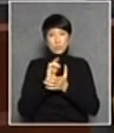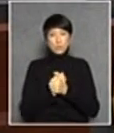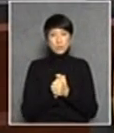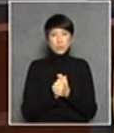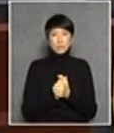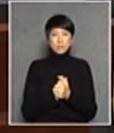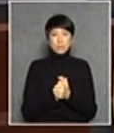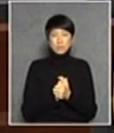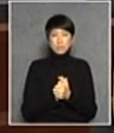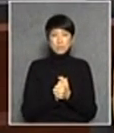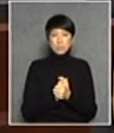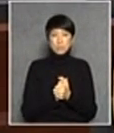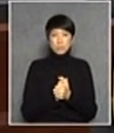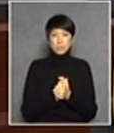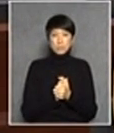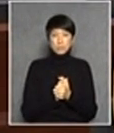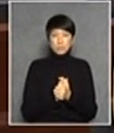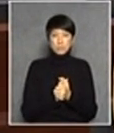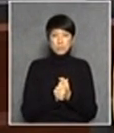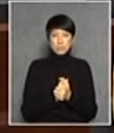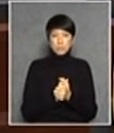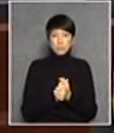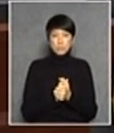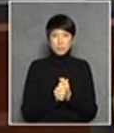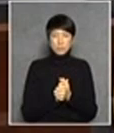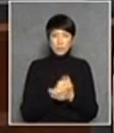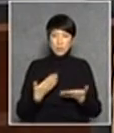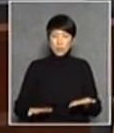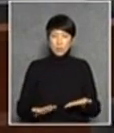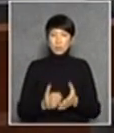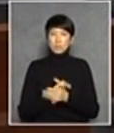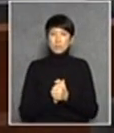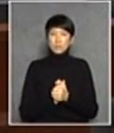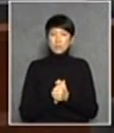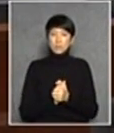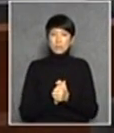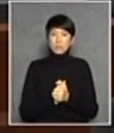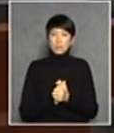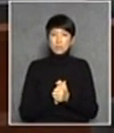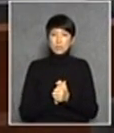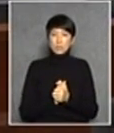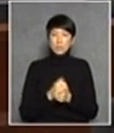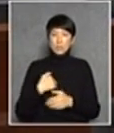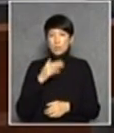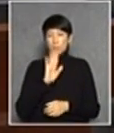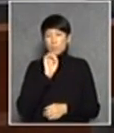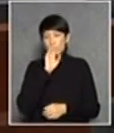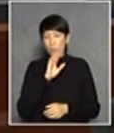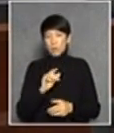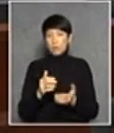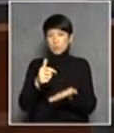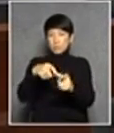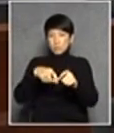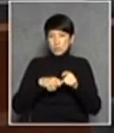然我贊助是可以這樣說，亦都不是說有任何的回報，